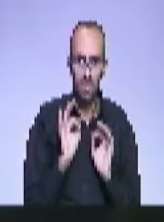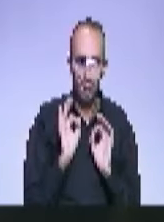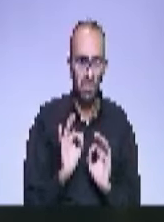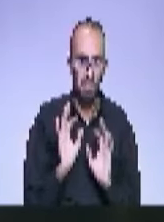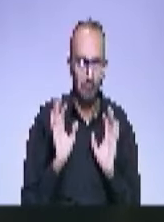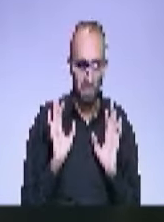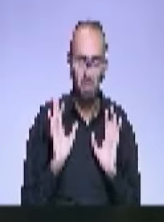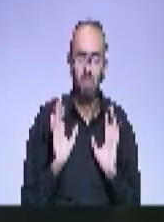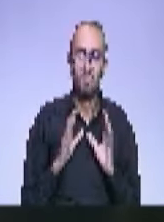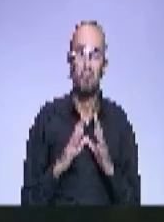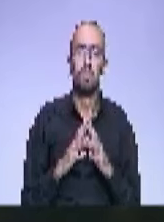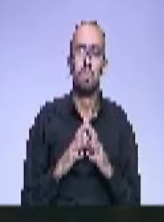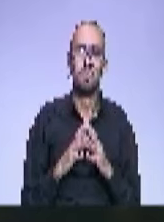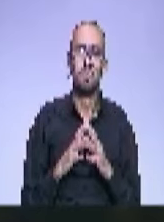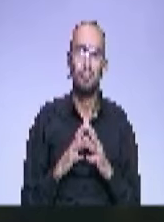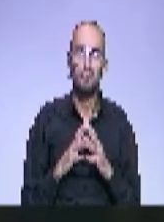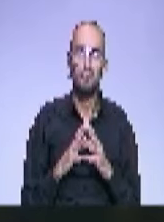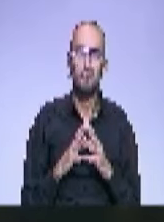عروسه.